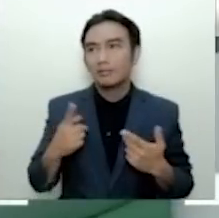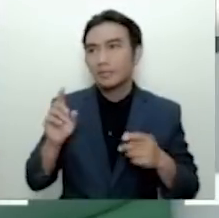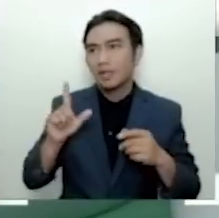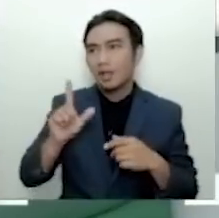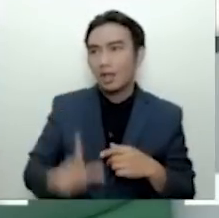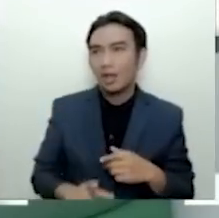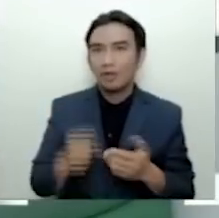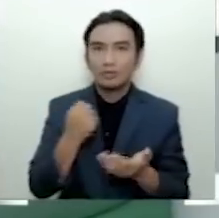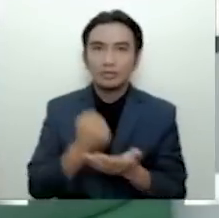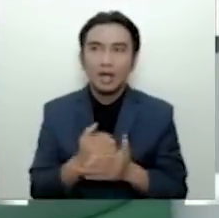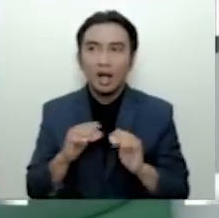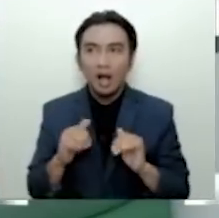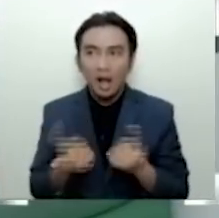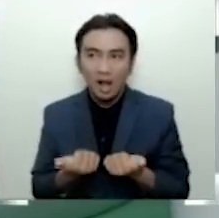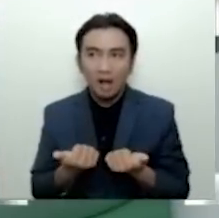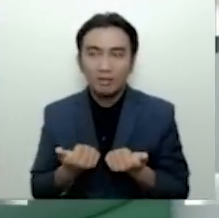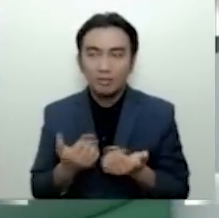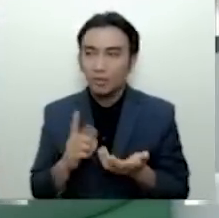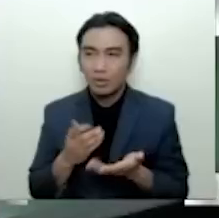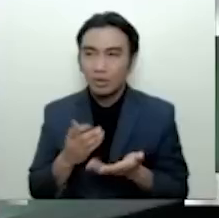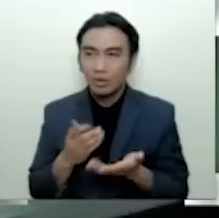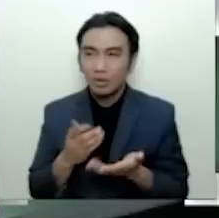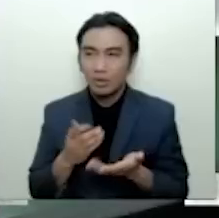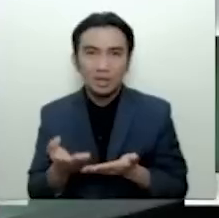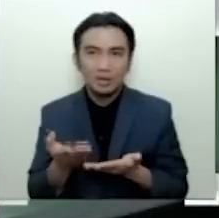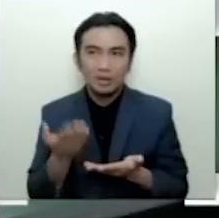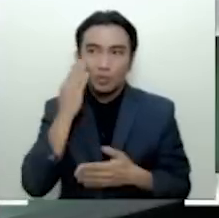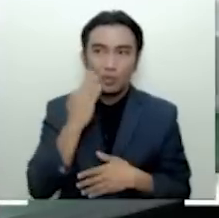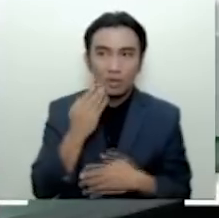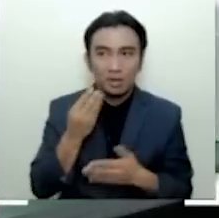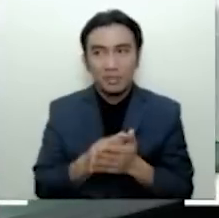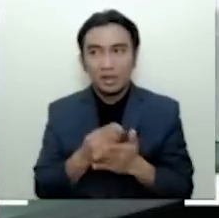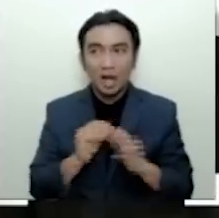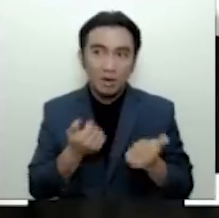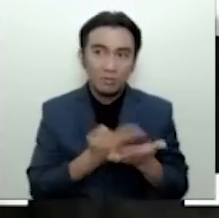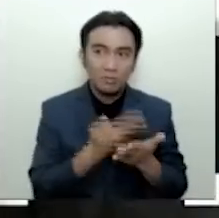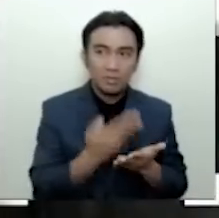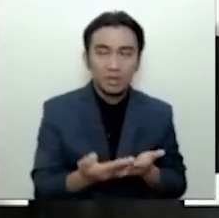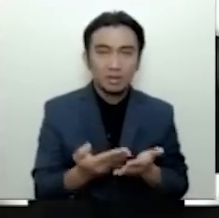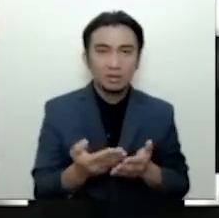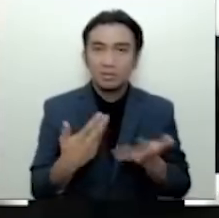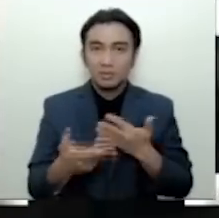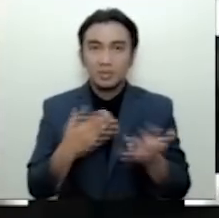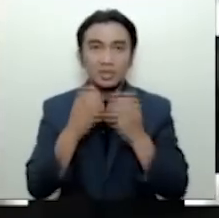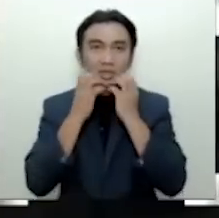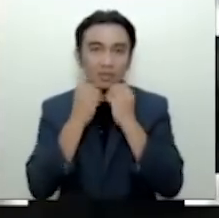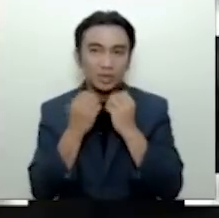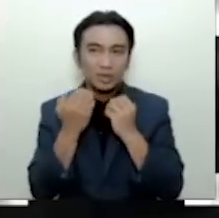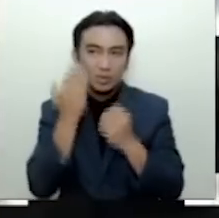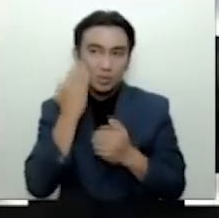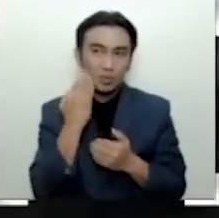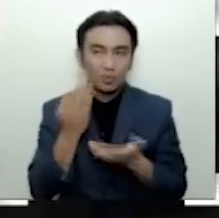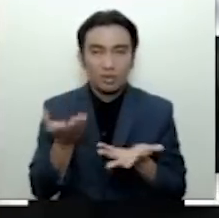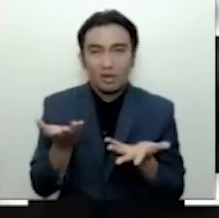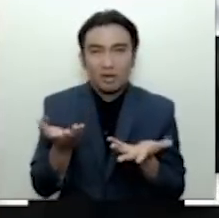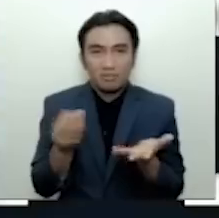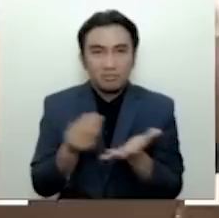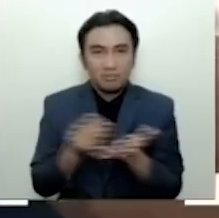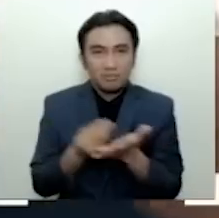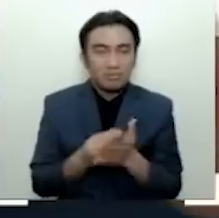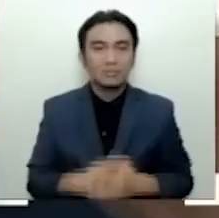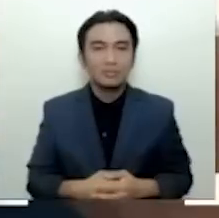namin sa ano kung tataas pa? Wala na. Kahit anong tipid, kulang pa rin naman. Oo naman o. Agree po ako. Ang sahod bababa